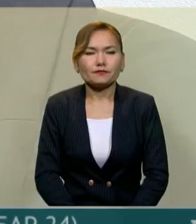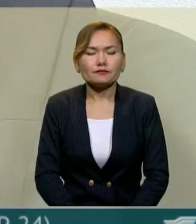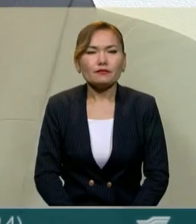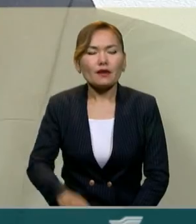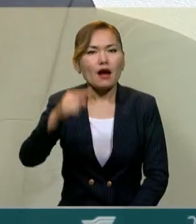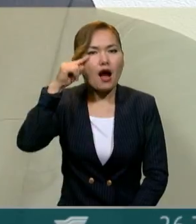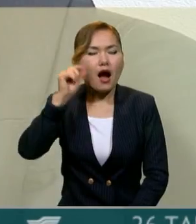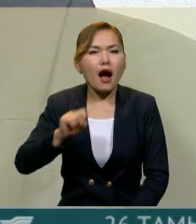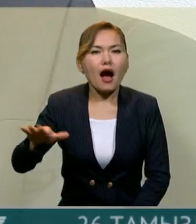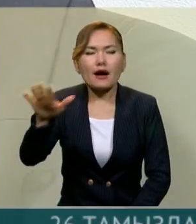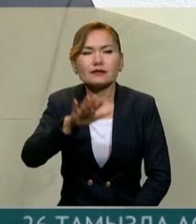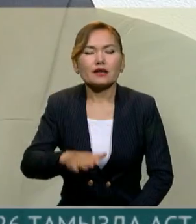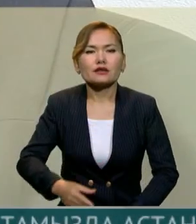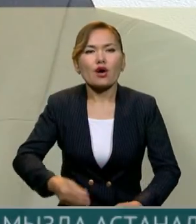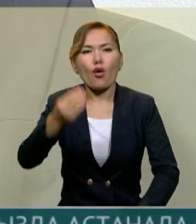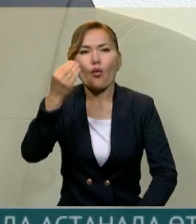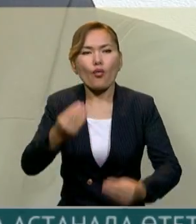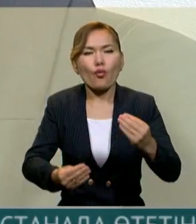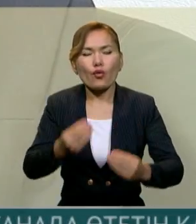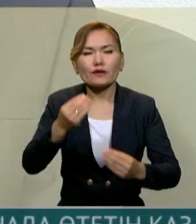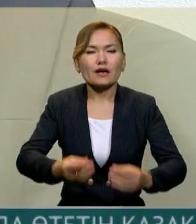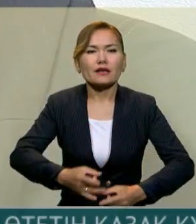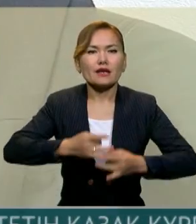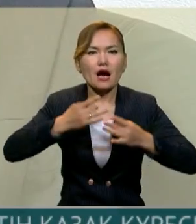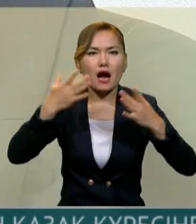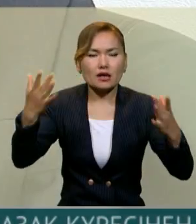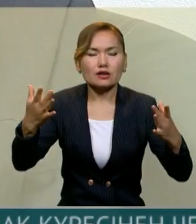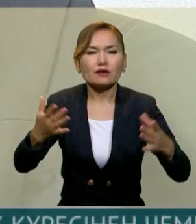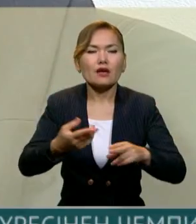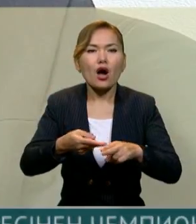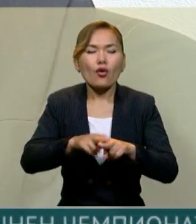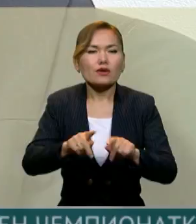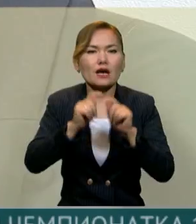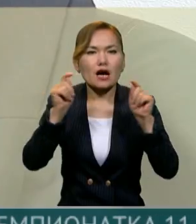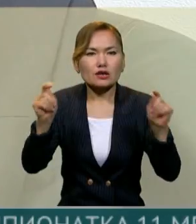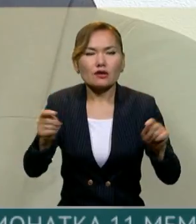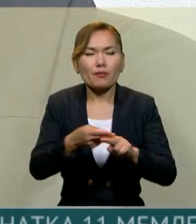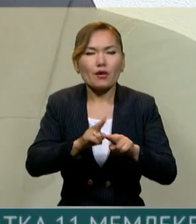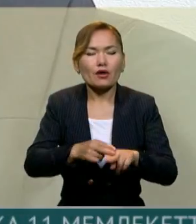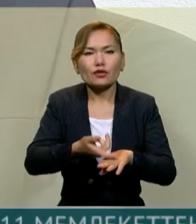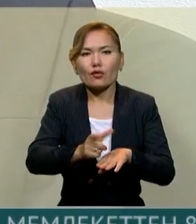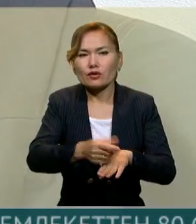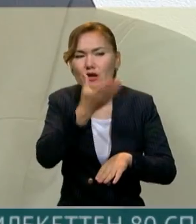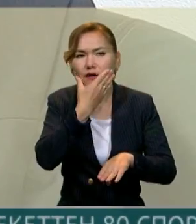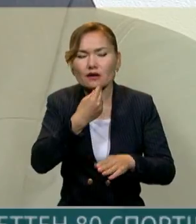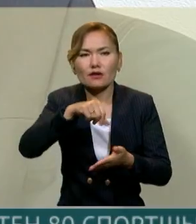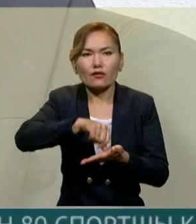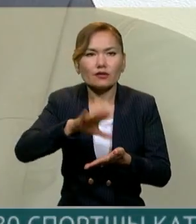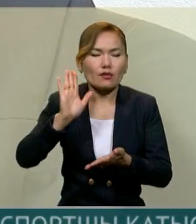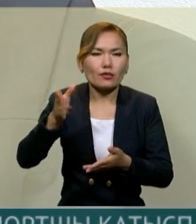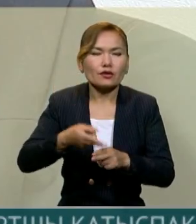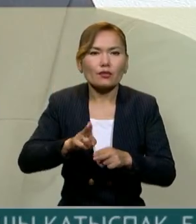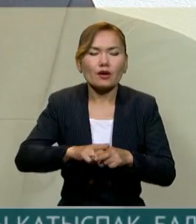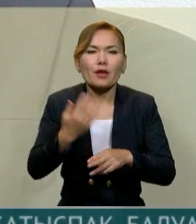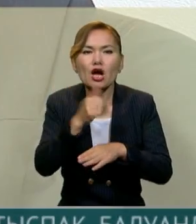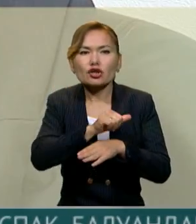Азия ойындарының ашылу салтанатында Индонезия елінің мәдениеті толық көрсетіледі. Елде 200-ден астам этникалық топ өкілдері тұрады. Ашылу